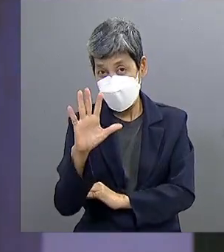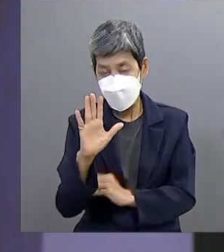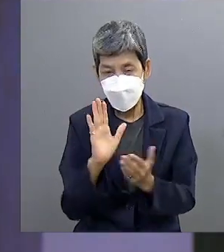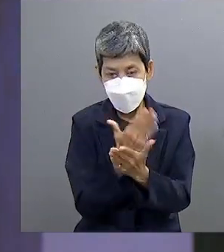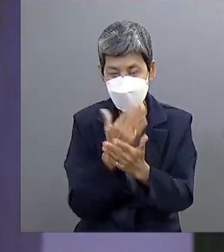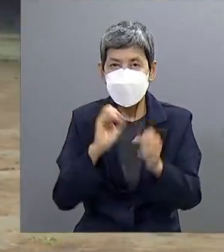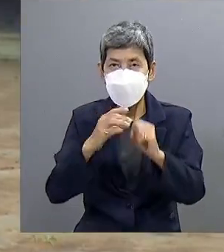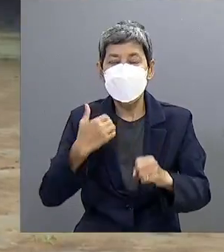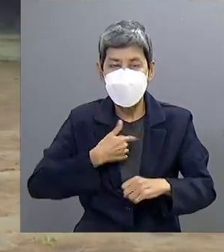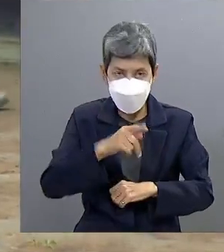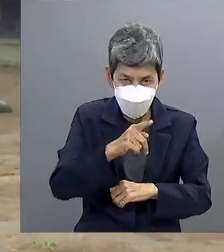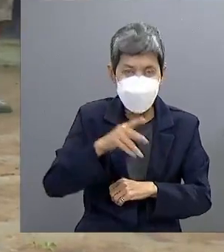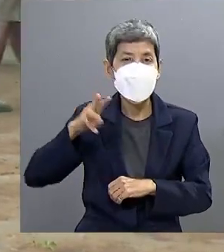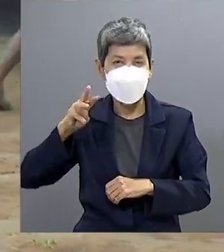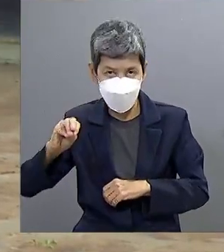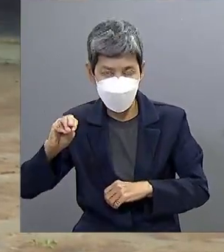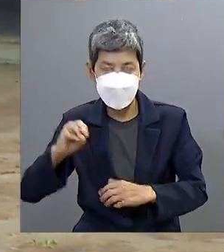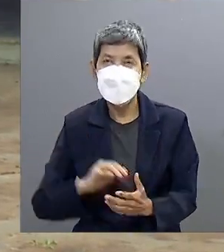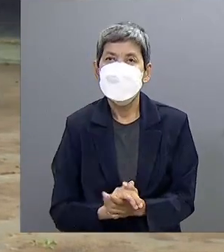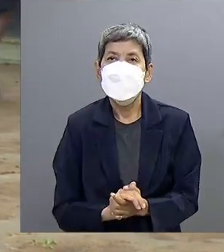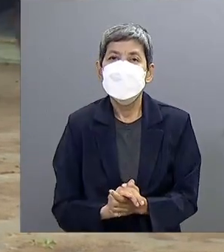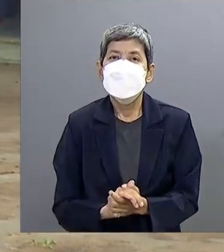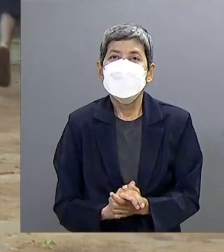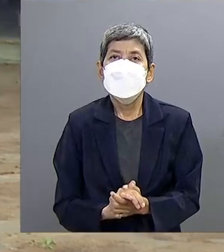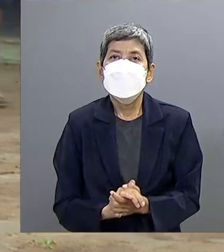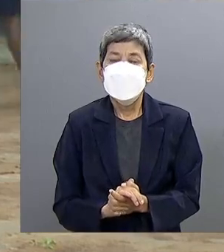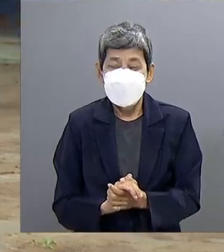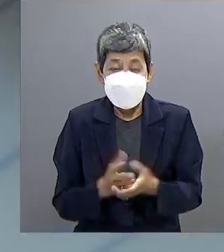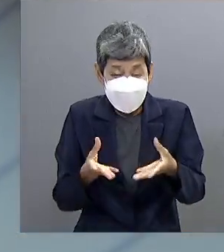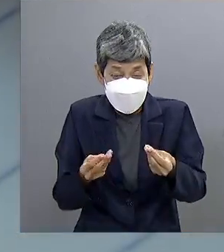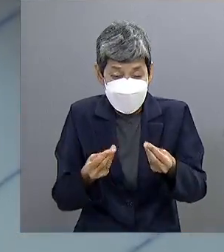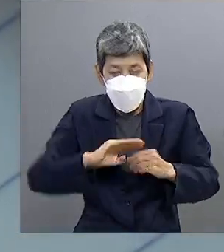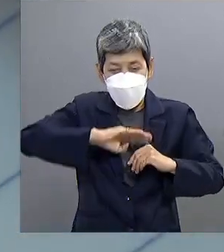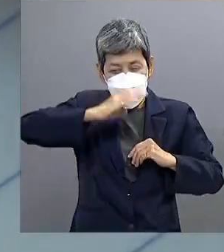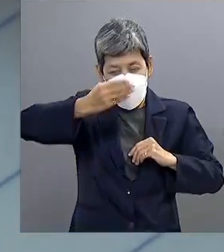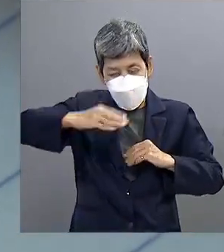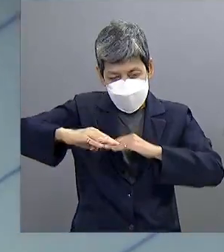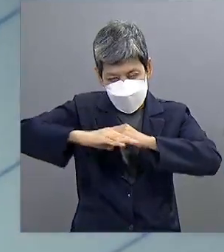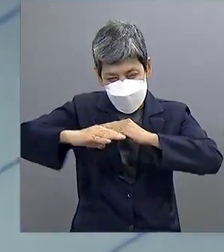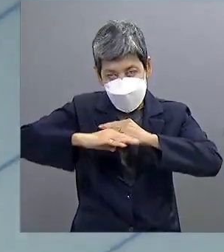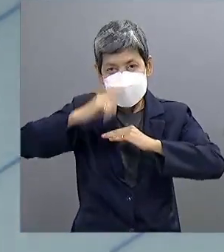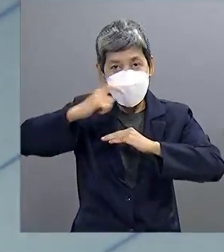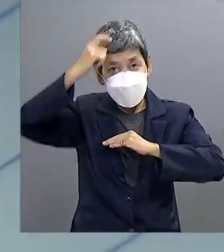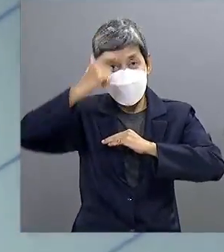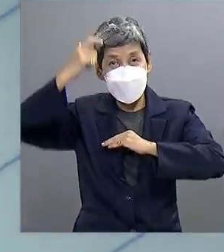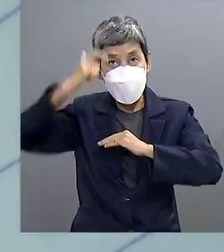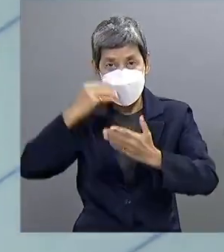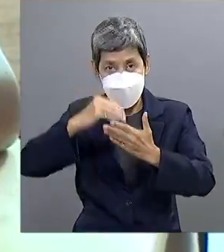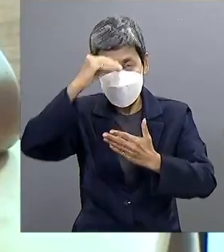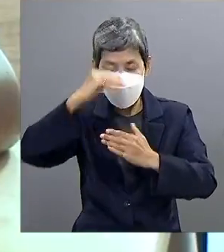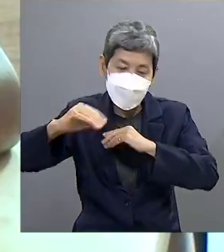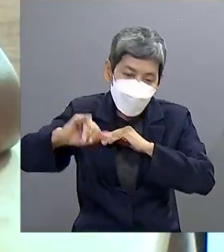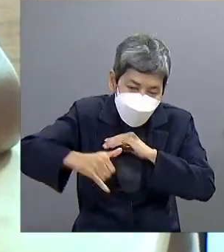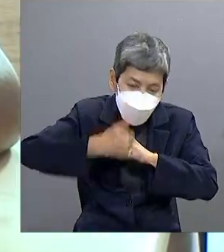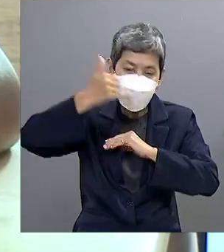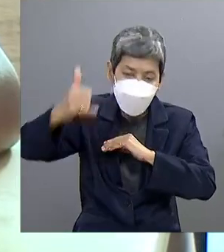มและมัธยมชัยภูมิของโรงเรียนตั้งอยู่บนดอยสูงติดชายแดนจึงมีนักเรียนจากประเทศเพื่อนบ้านเดินทางเข้